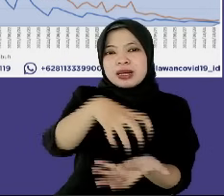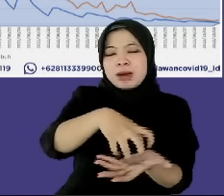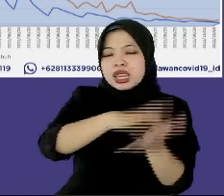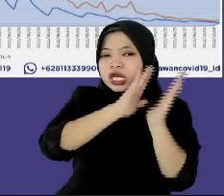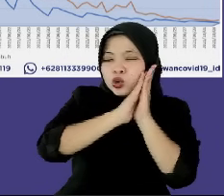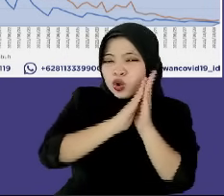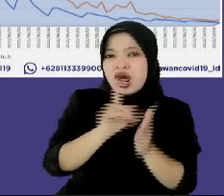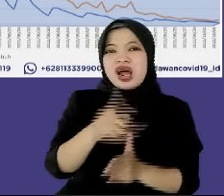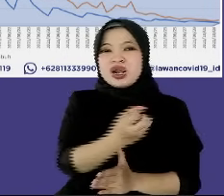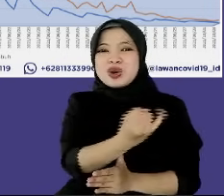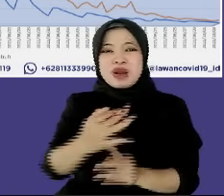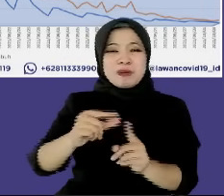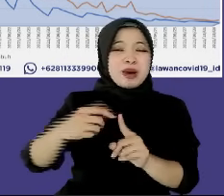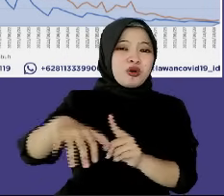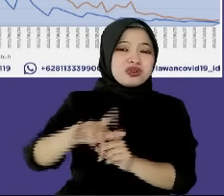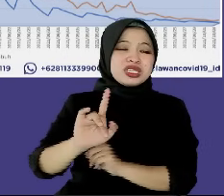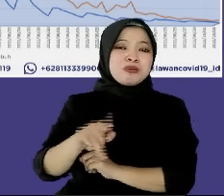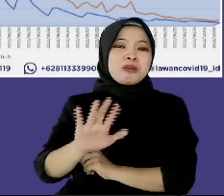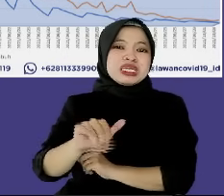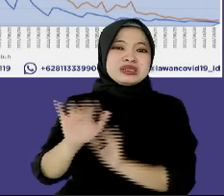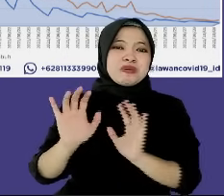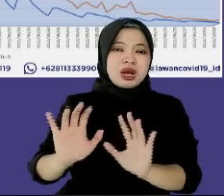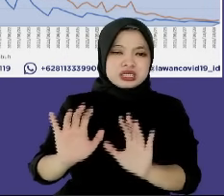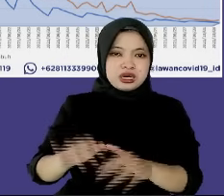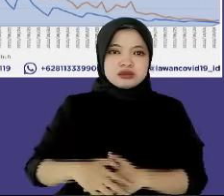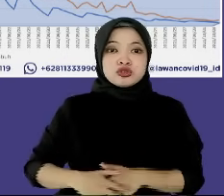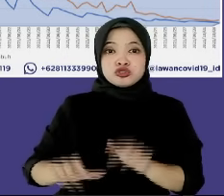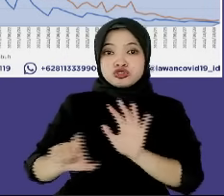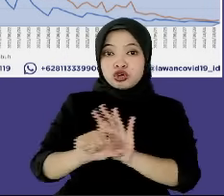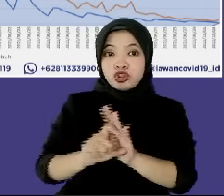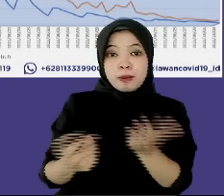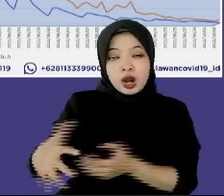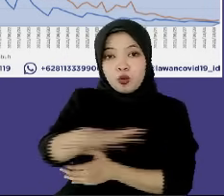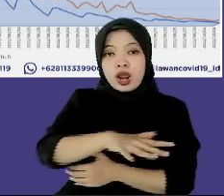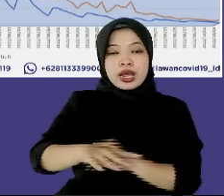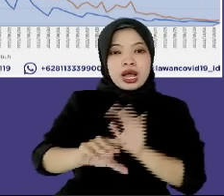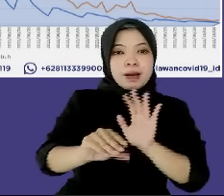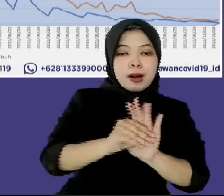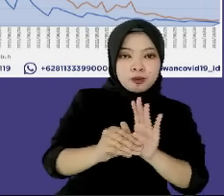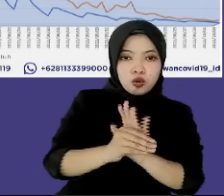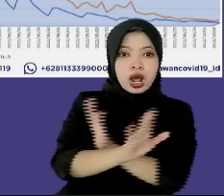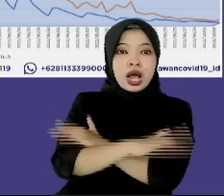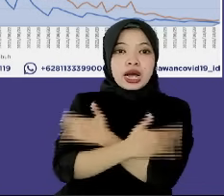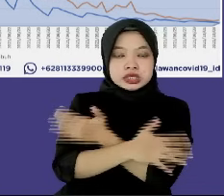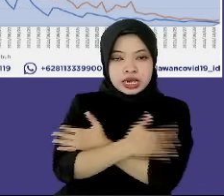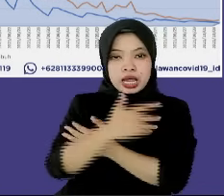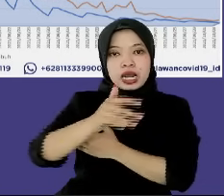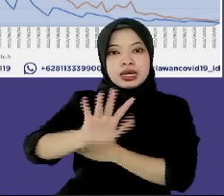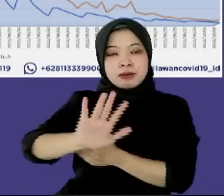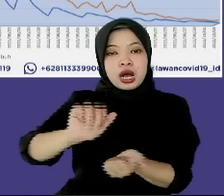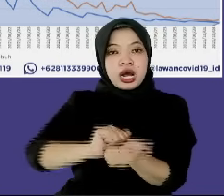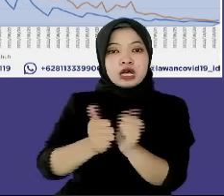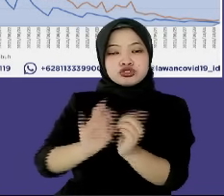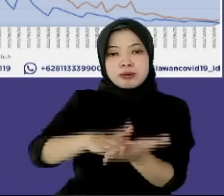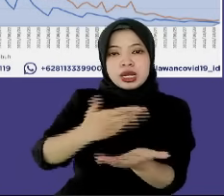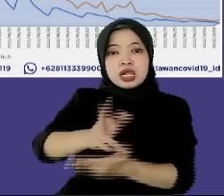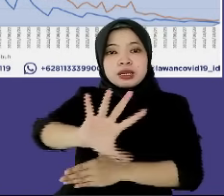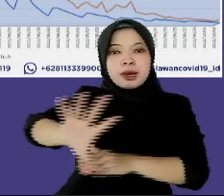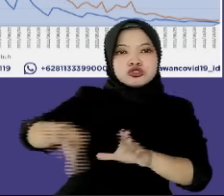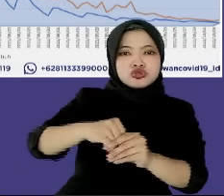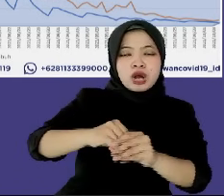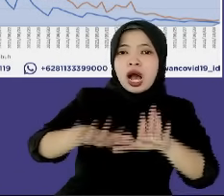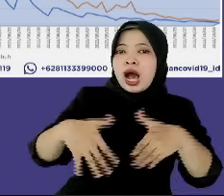keterisian tempat tidur pada provinsi tersebut. Papua dan Aceh sama-sama masuk ke dalam 5 besar kematian dan kasus